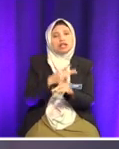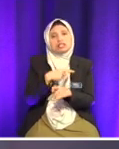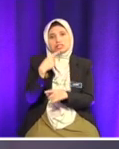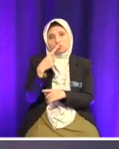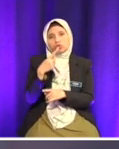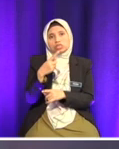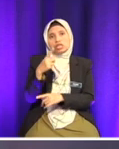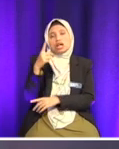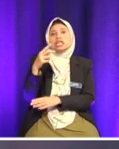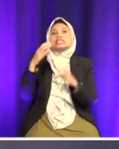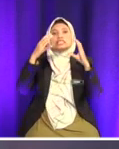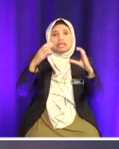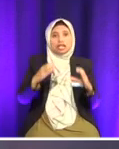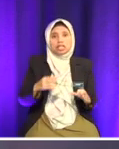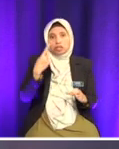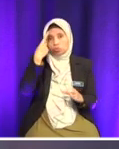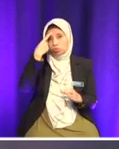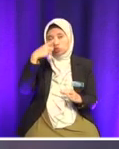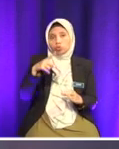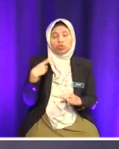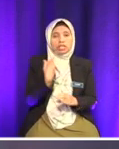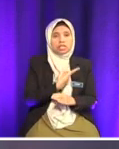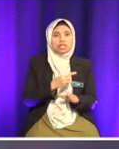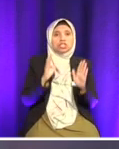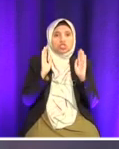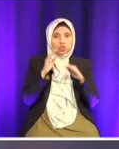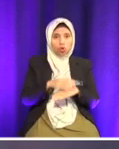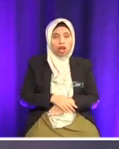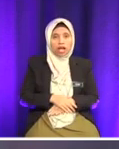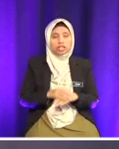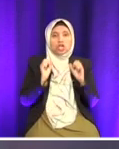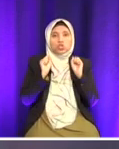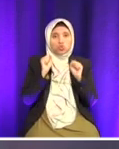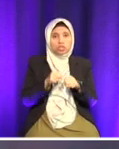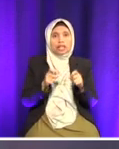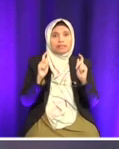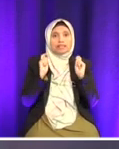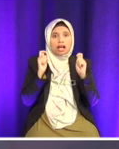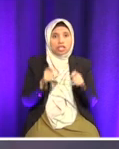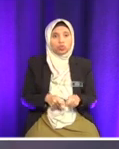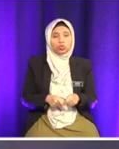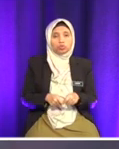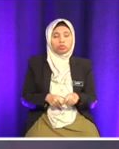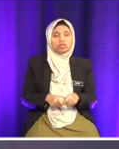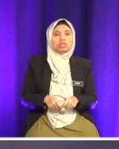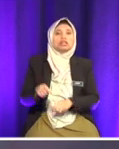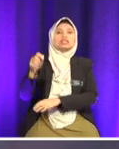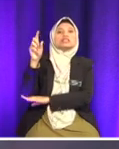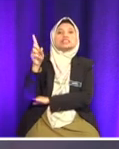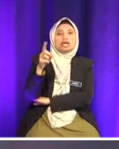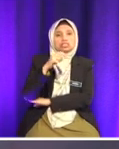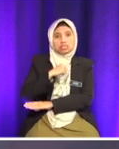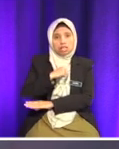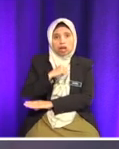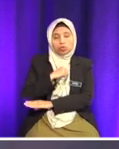kaifiyah dan caru untuk kita salat sunah tahajud ya antara niatnya usholli sunnata